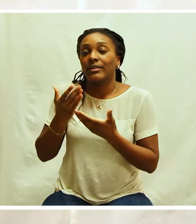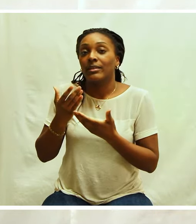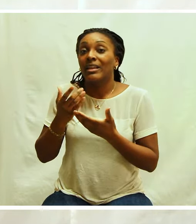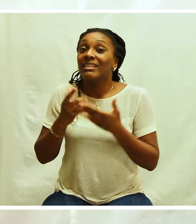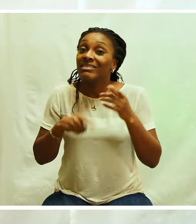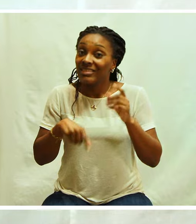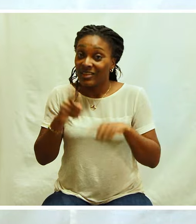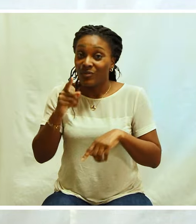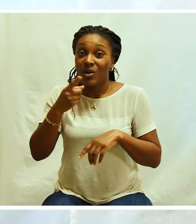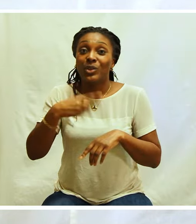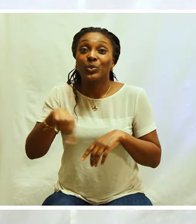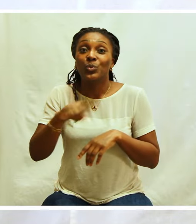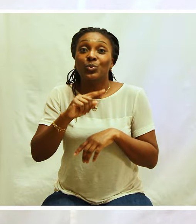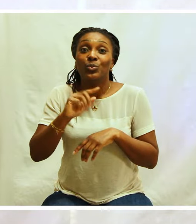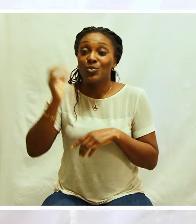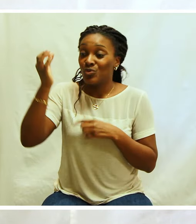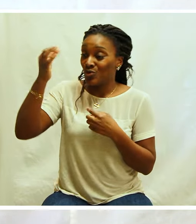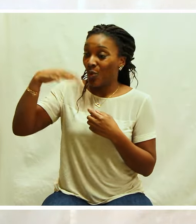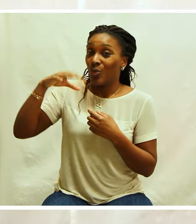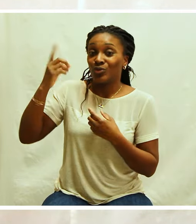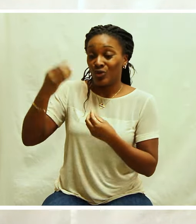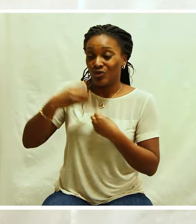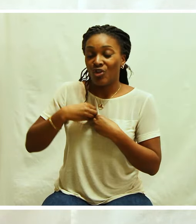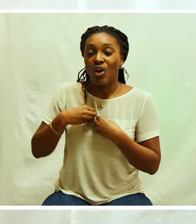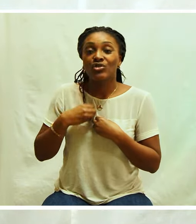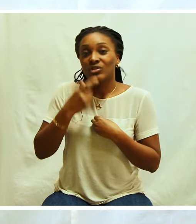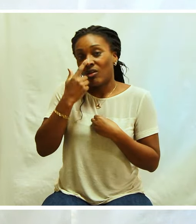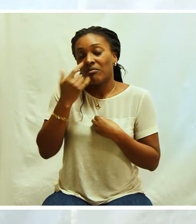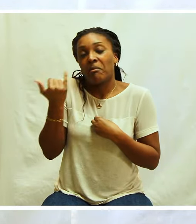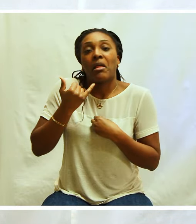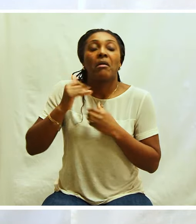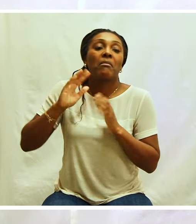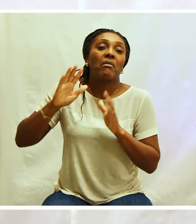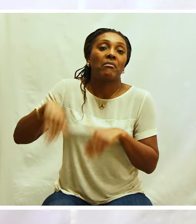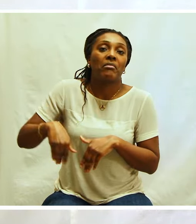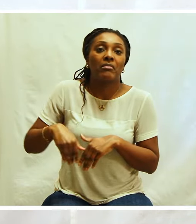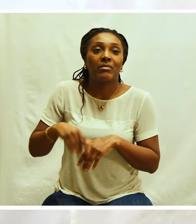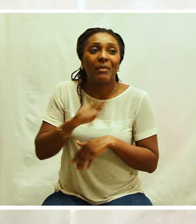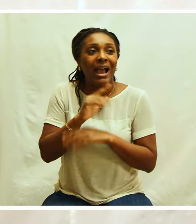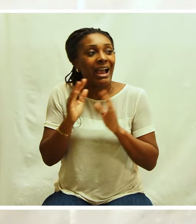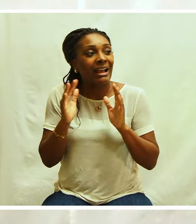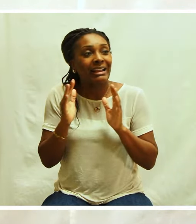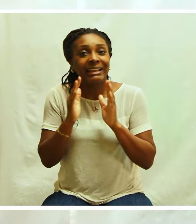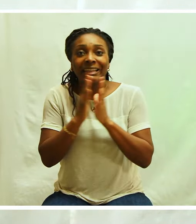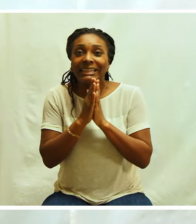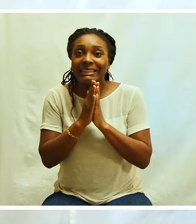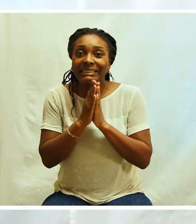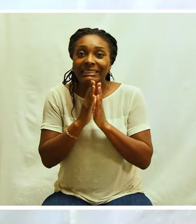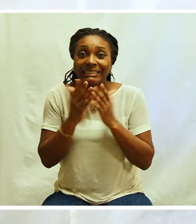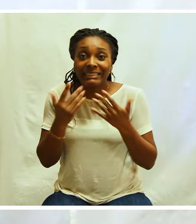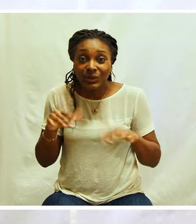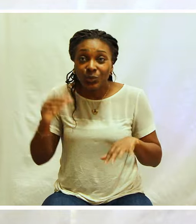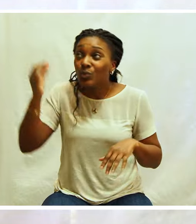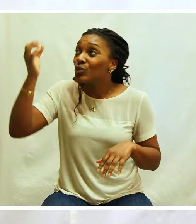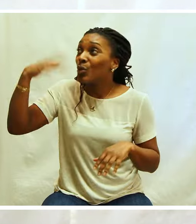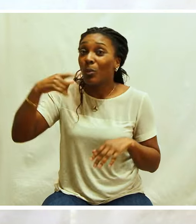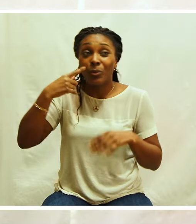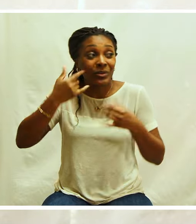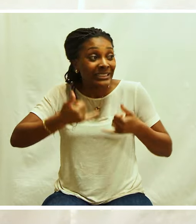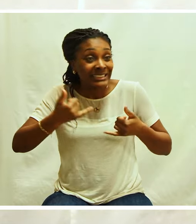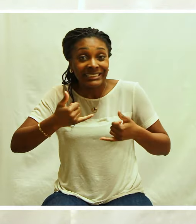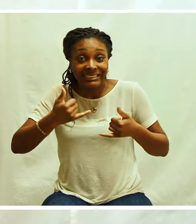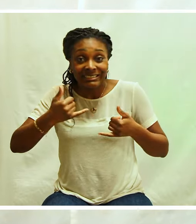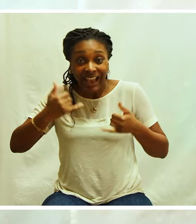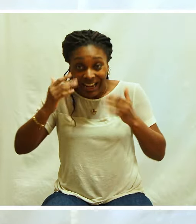être étriqué dans notre façon de voir, à dire à l'église il y a tel ou tel don, mais c'est pas que l'église où on exerce les dons. Et en fait, c'est pas là principalement où on les